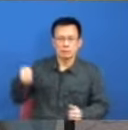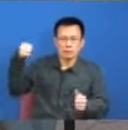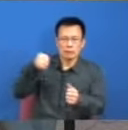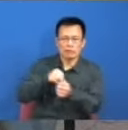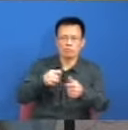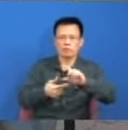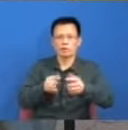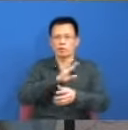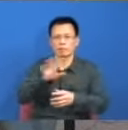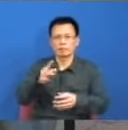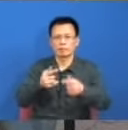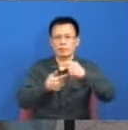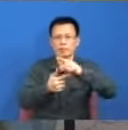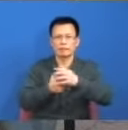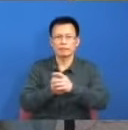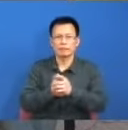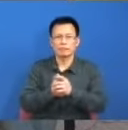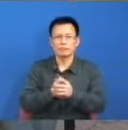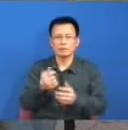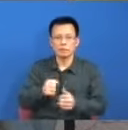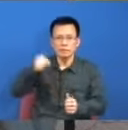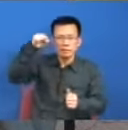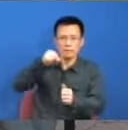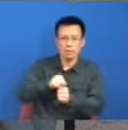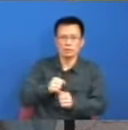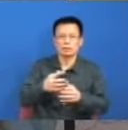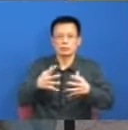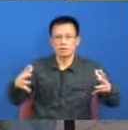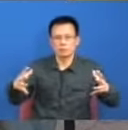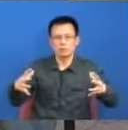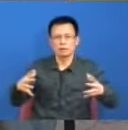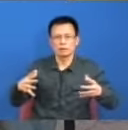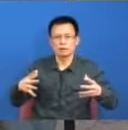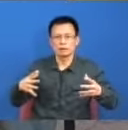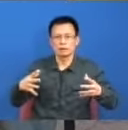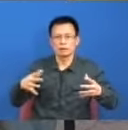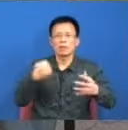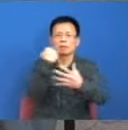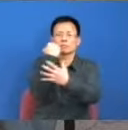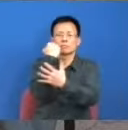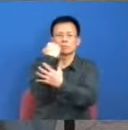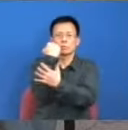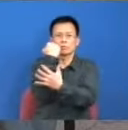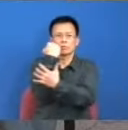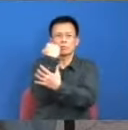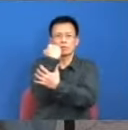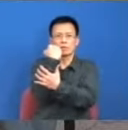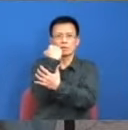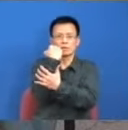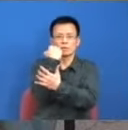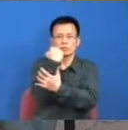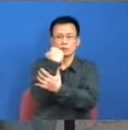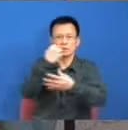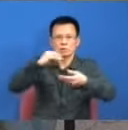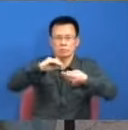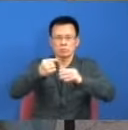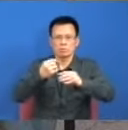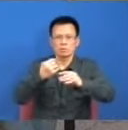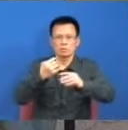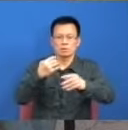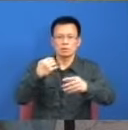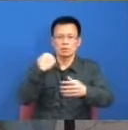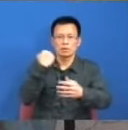辦法啊！因為咧係真係㗎，你嗰個壓力越大咧，嗰、那個係抗爭嘅嗰、那個嗰、那個係迴響咧，應該係越加勁嘅。